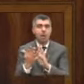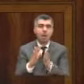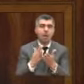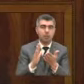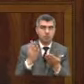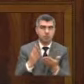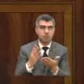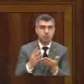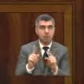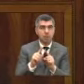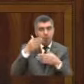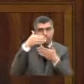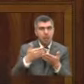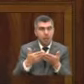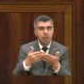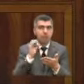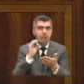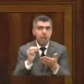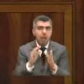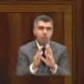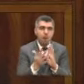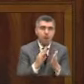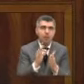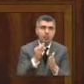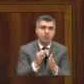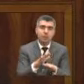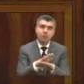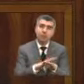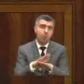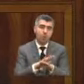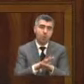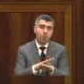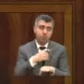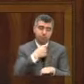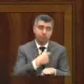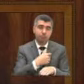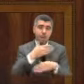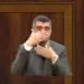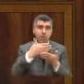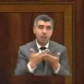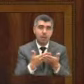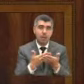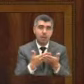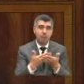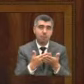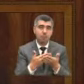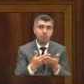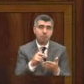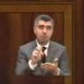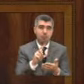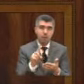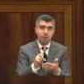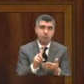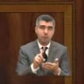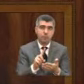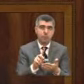حنا بداك الشيء اللي عندنا وبالطقوس ديالنا، سمحوا لي انا مغربي، تقول لي ما كنعرفوش الطقوس ديال المغاربه، كنعرف الطقوس تقريبا